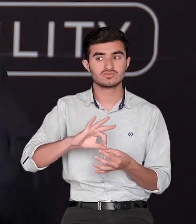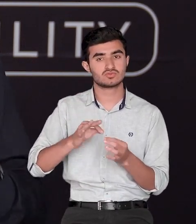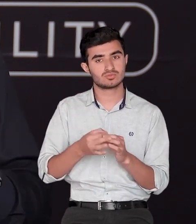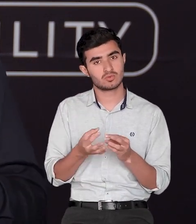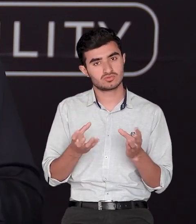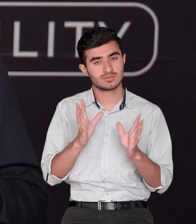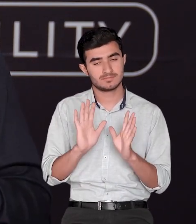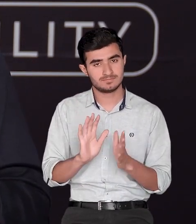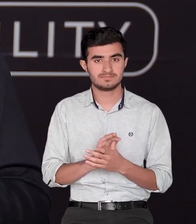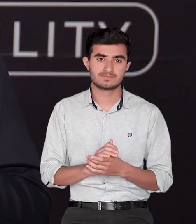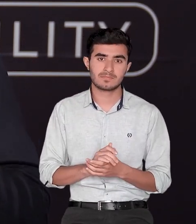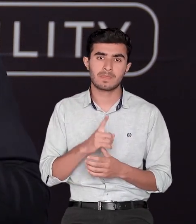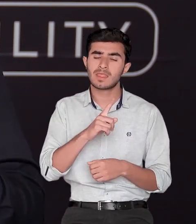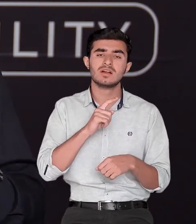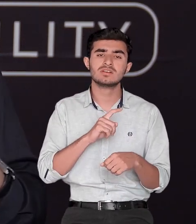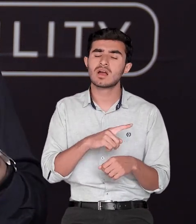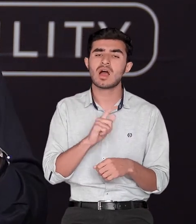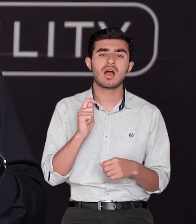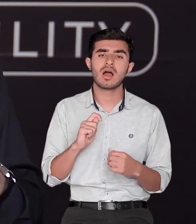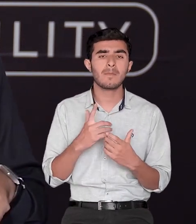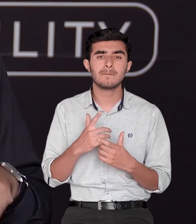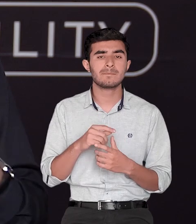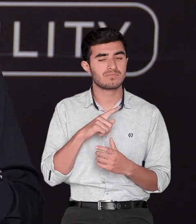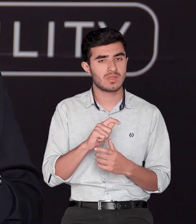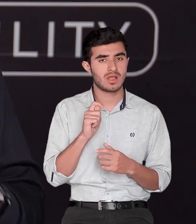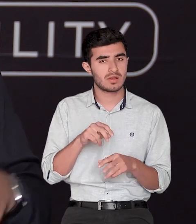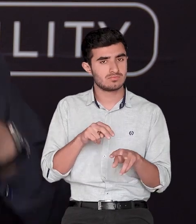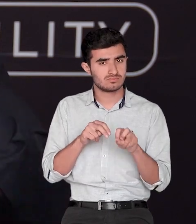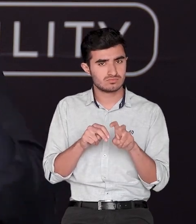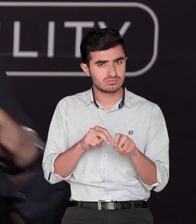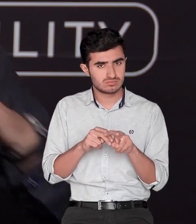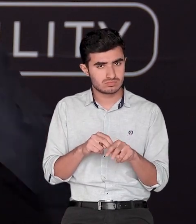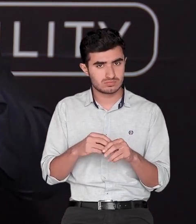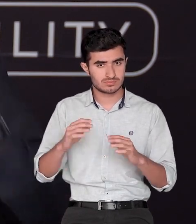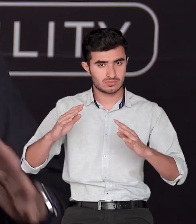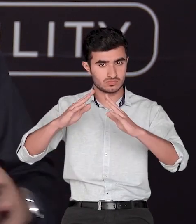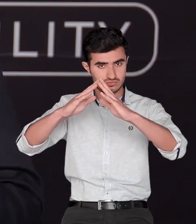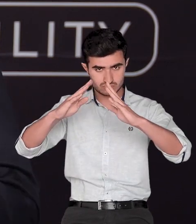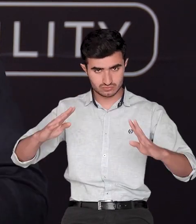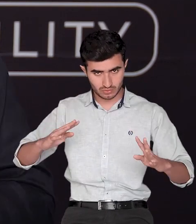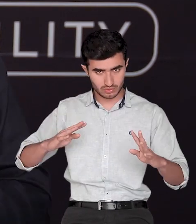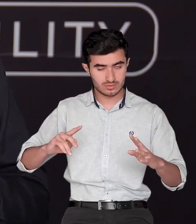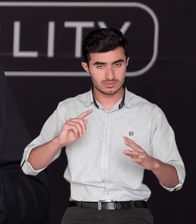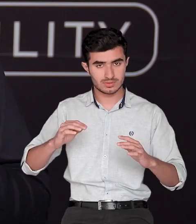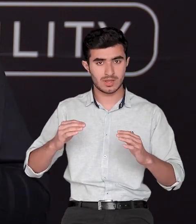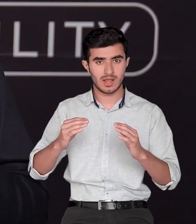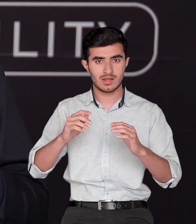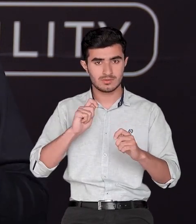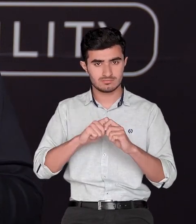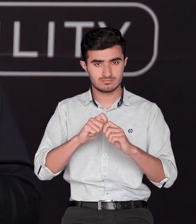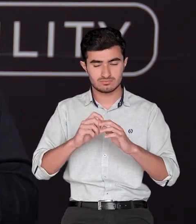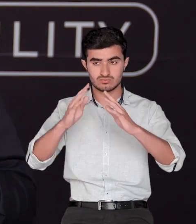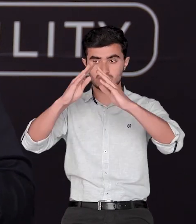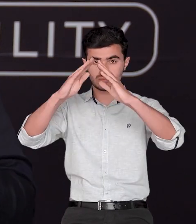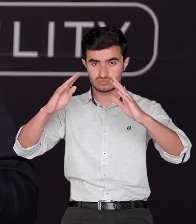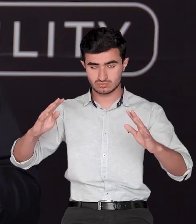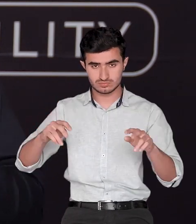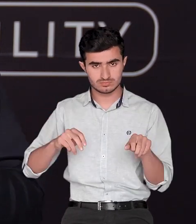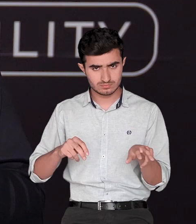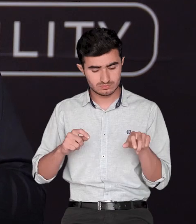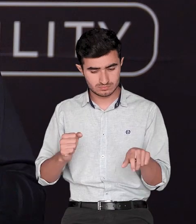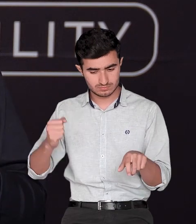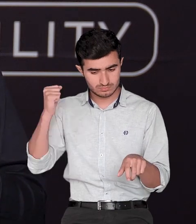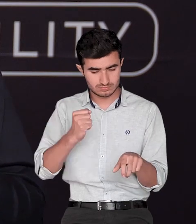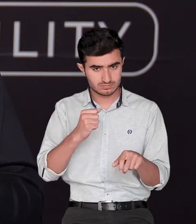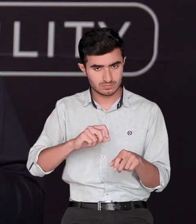नॉर्मली जो उनके ख़ैमे लगे होते थे, उनके जो जितने भी पेग लगे होते थे, ज़ाहिर है वो उसके साथ बंधे हुए थे। तो ये जो एडवांस पार्टी होती थी